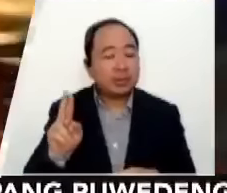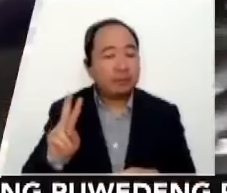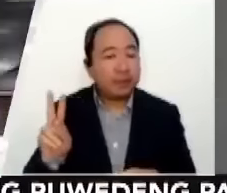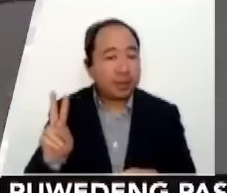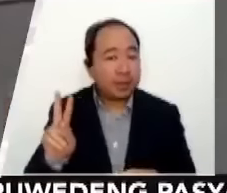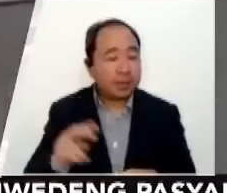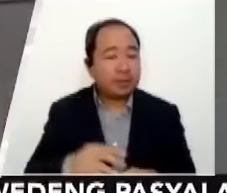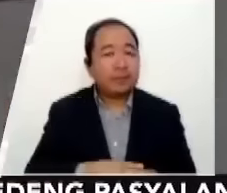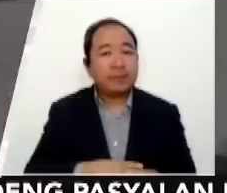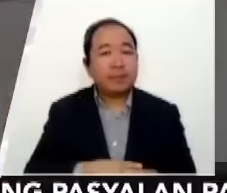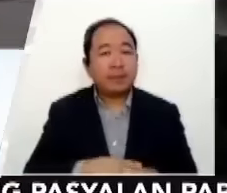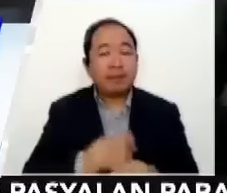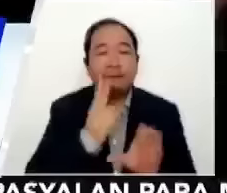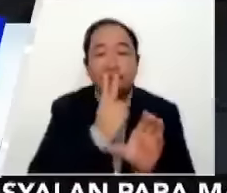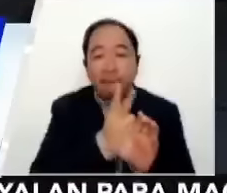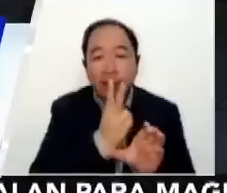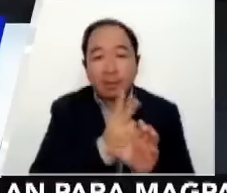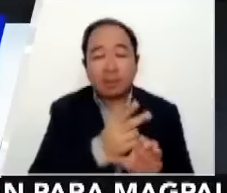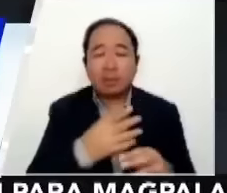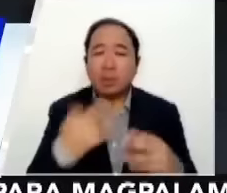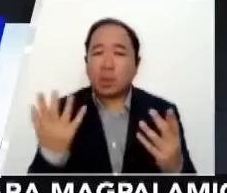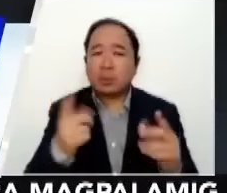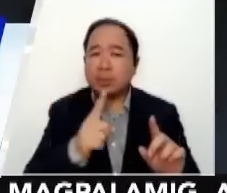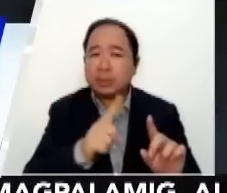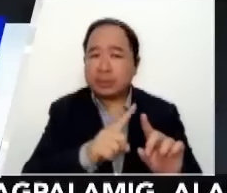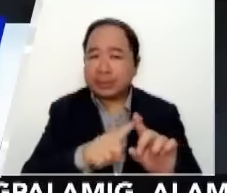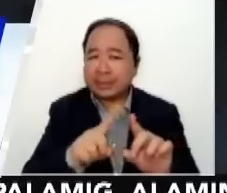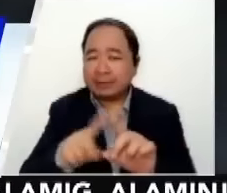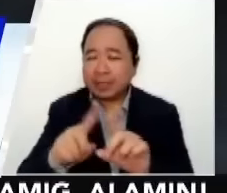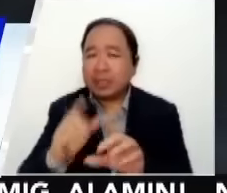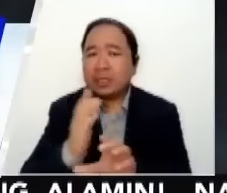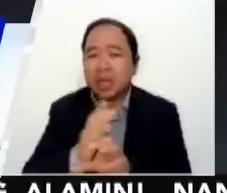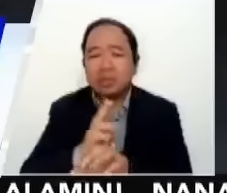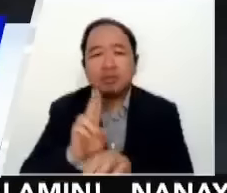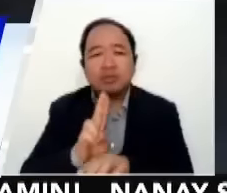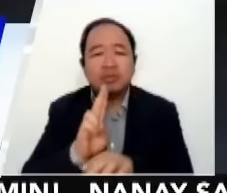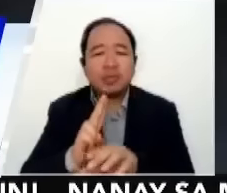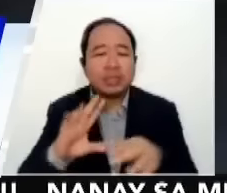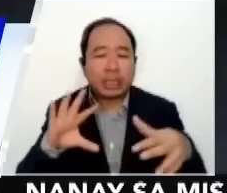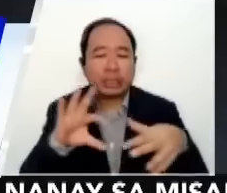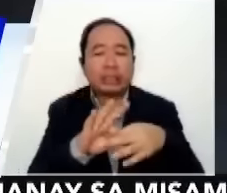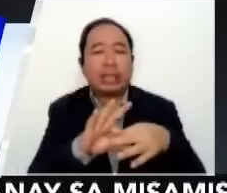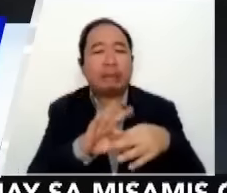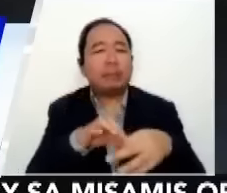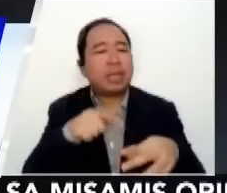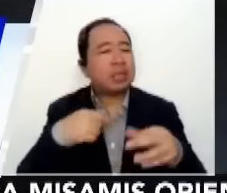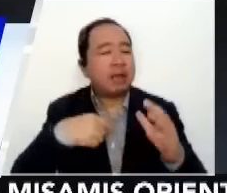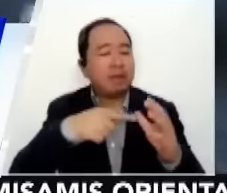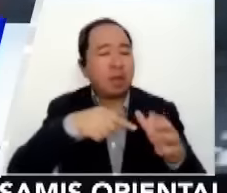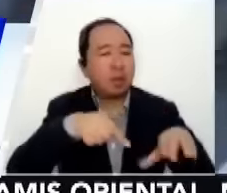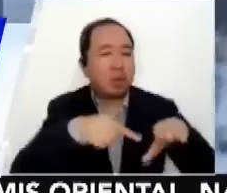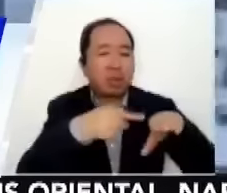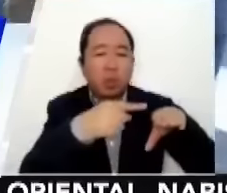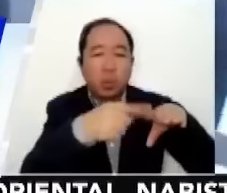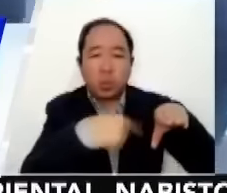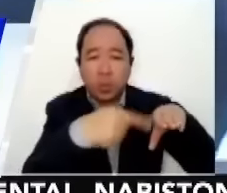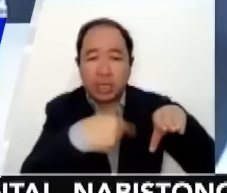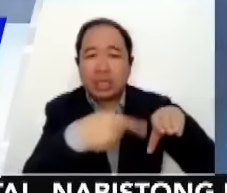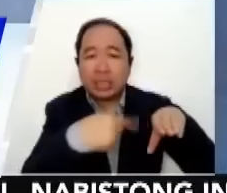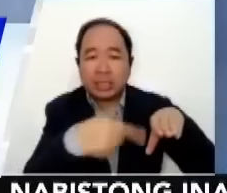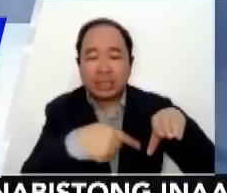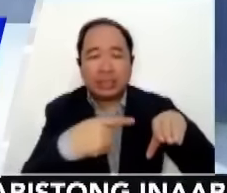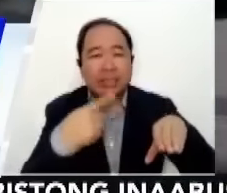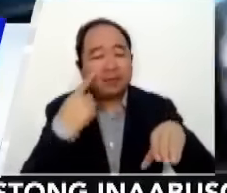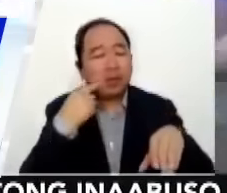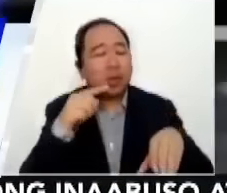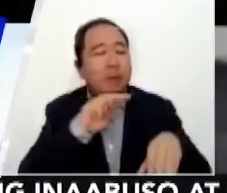van at iba pang uri ng sasakyan clamp ang inabot sa operasyon ng Manila Traffic and Parking Bureau kanina dahil ilegal na nakaparada